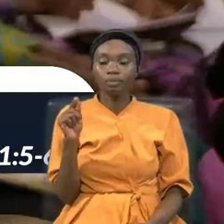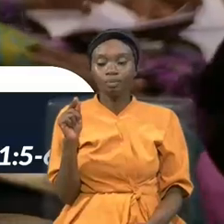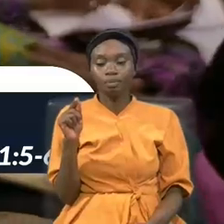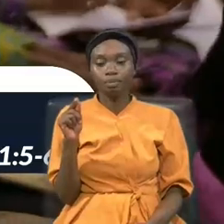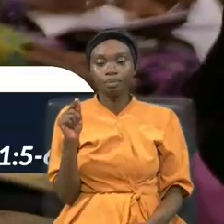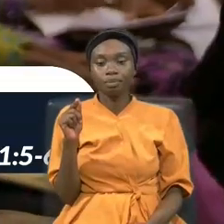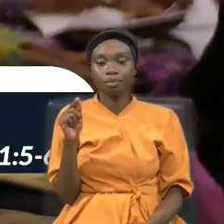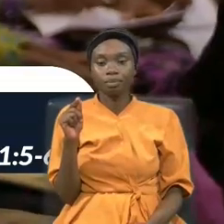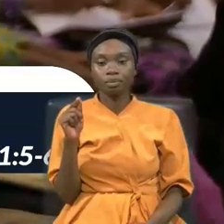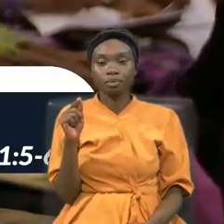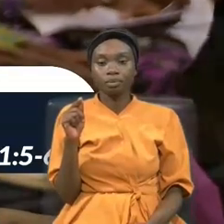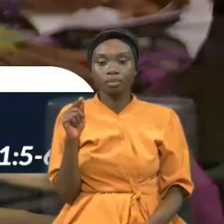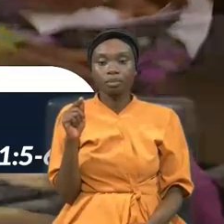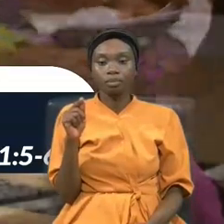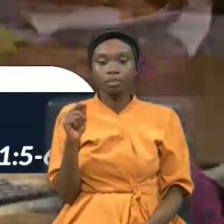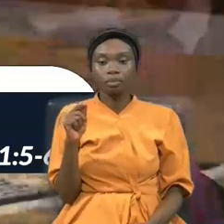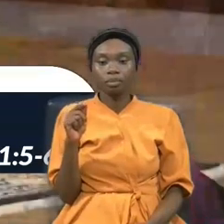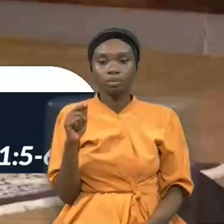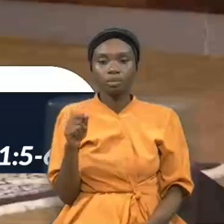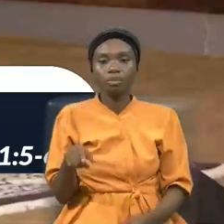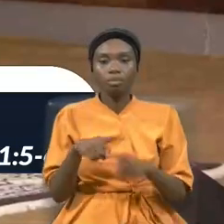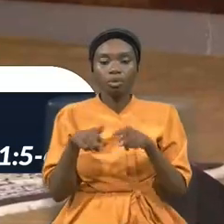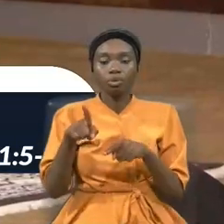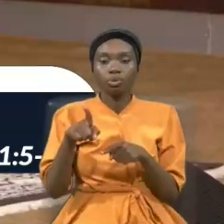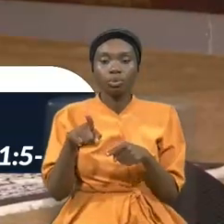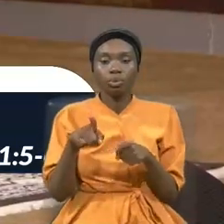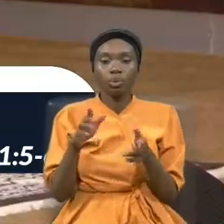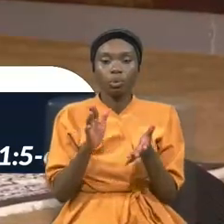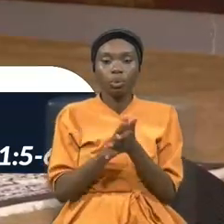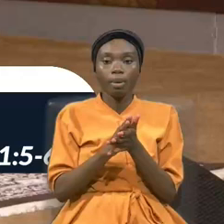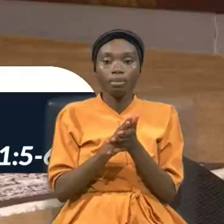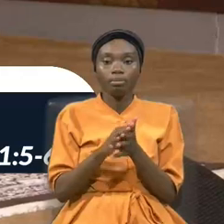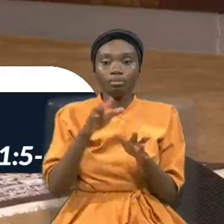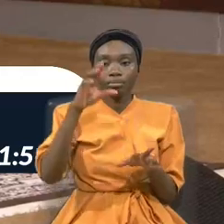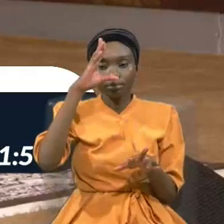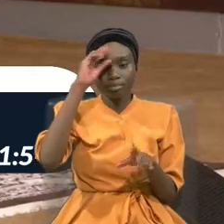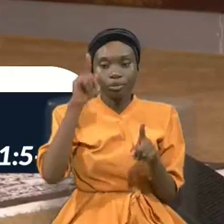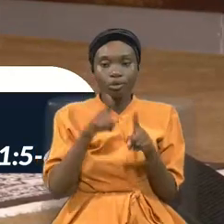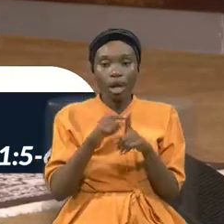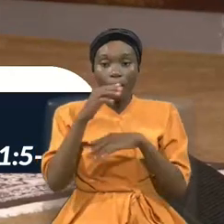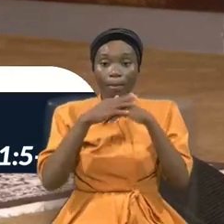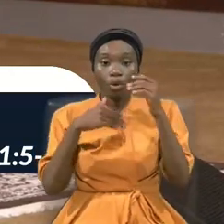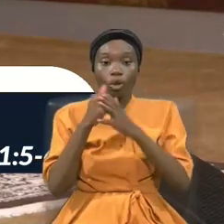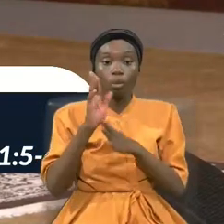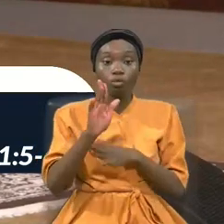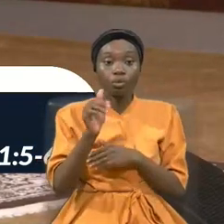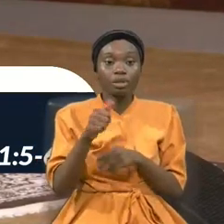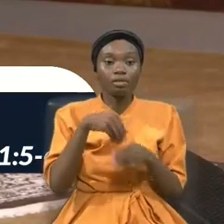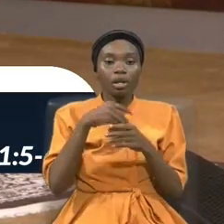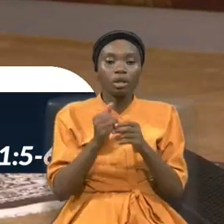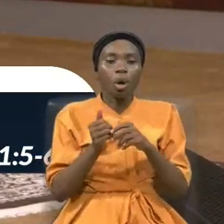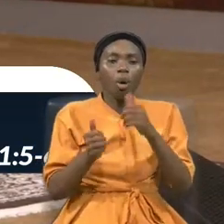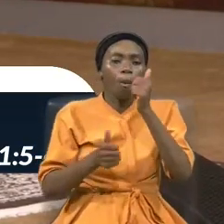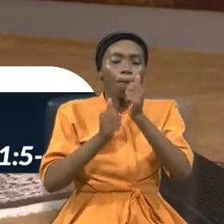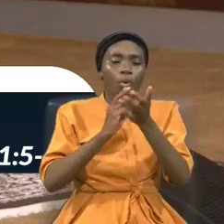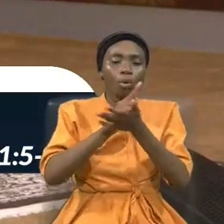Jude 20, pour vous bien-aimés, vous édifiant vous-même sur votre très